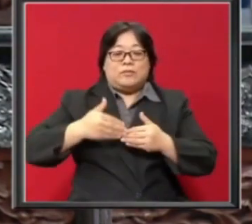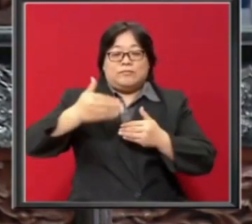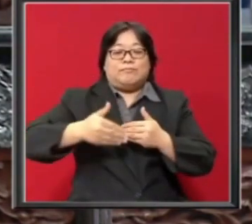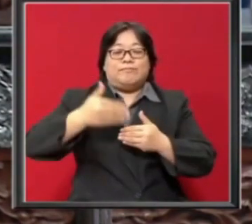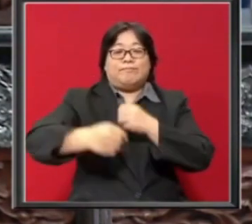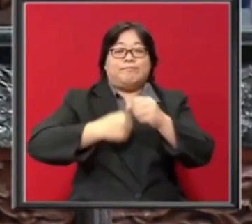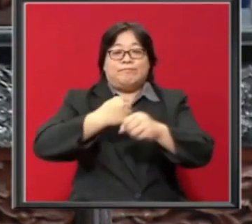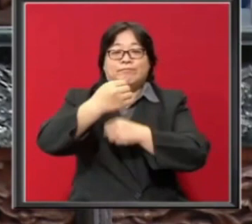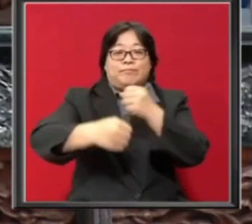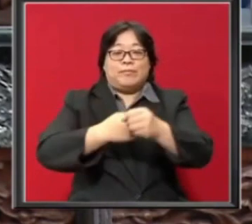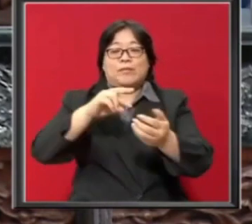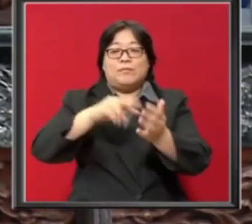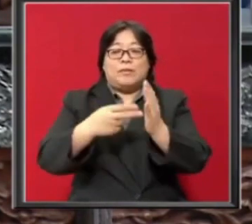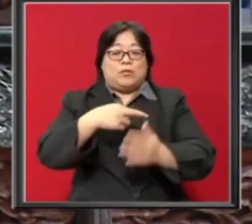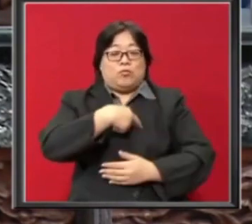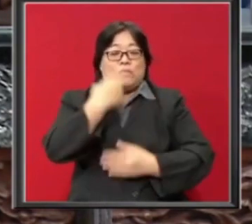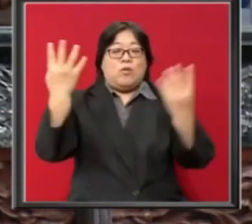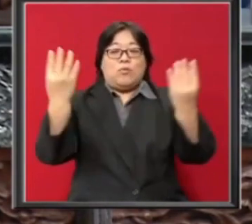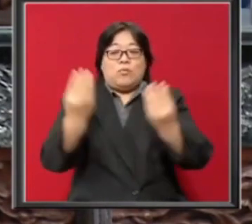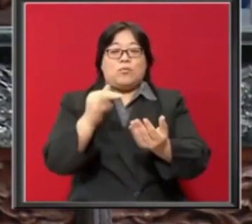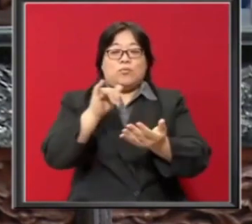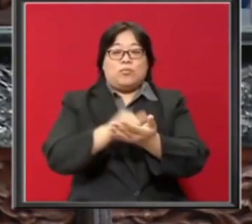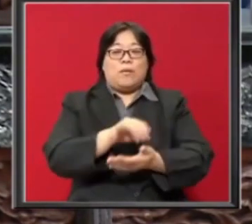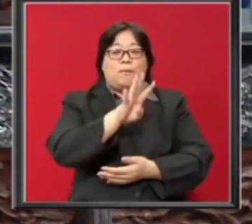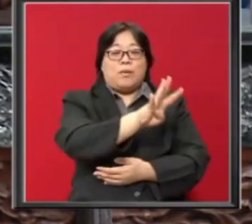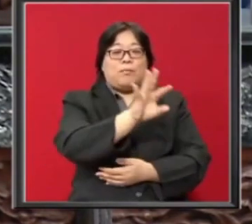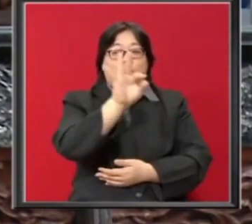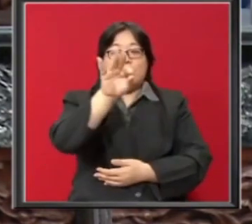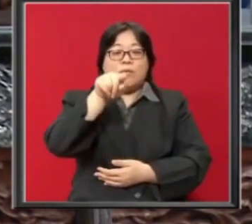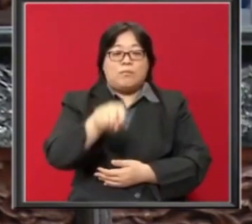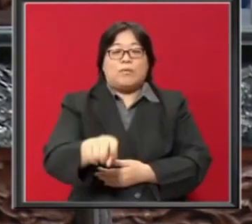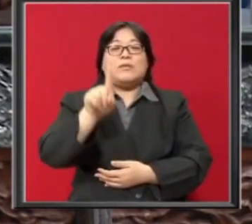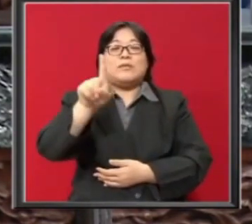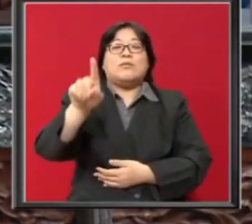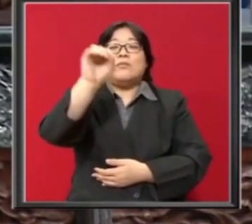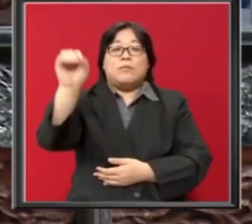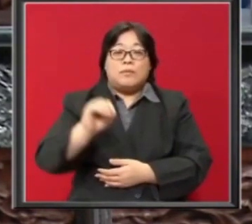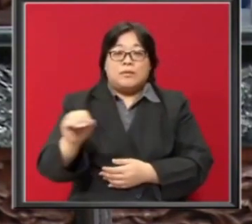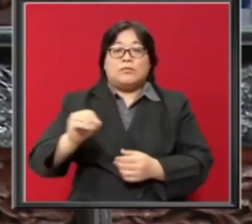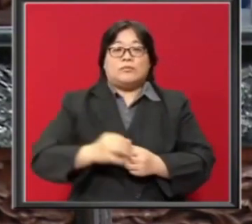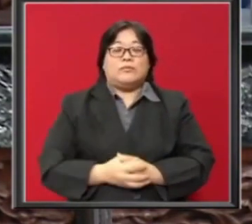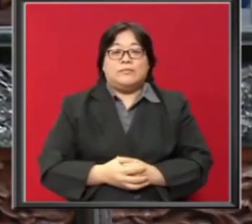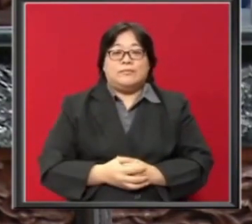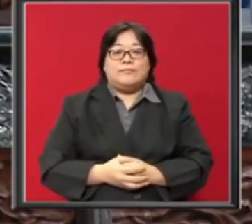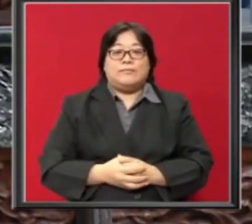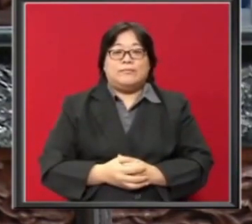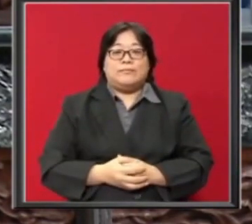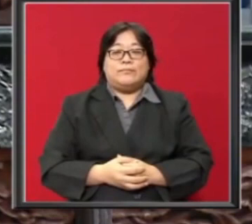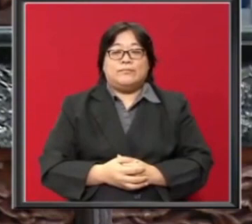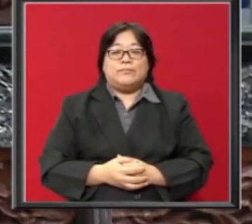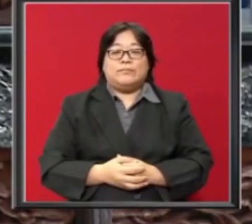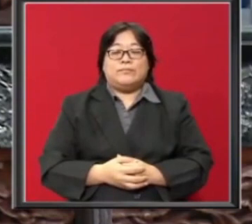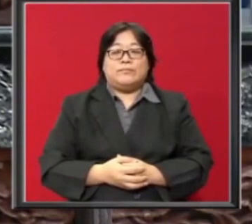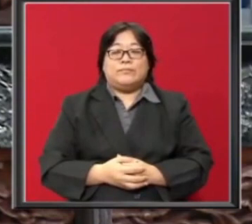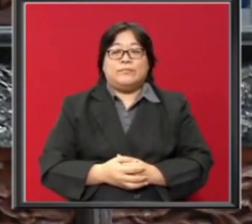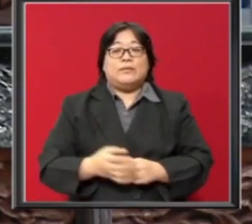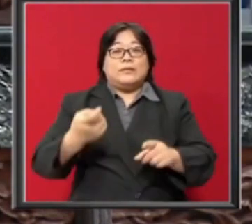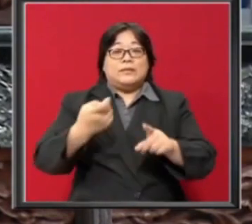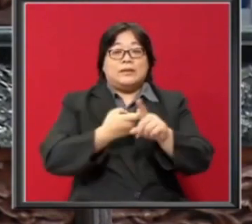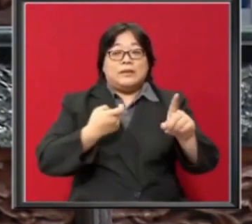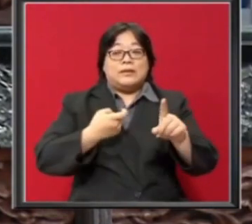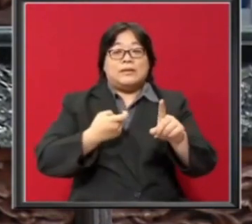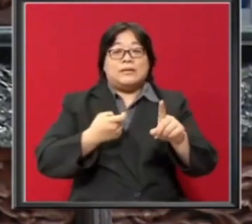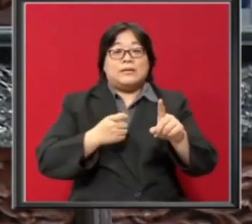tahun maneh kerugian pengucapan itu 4091 peretus ndel